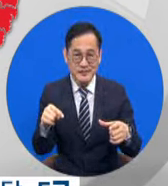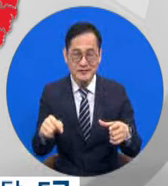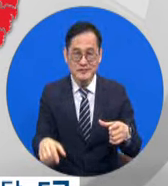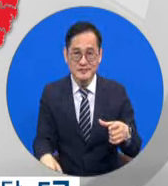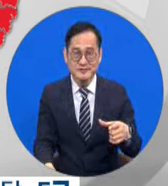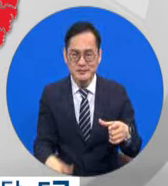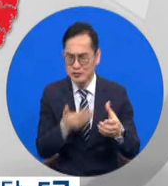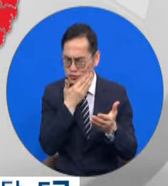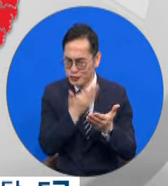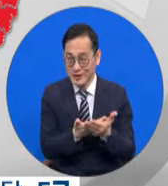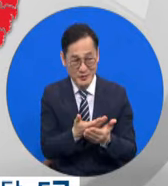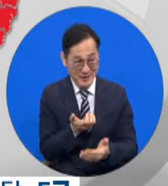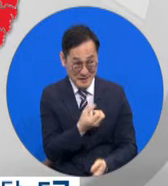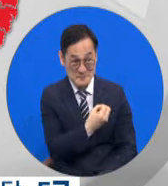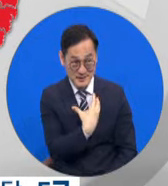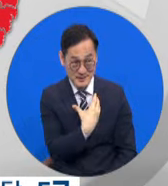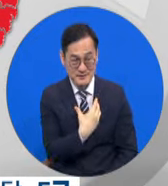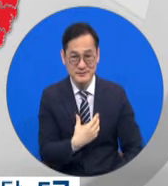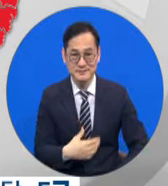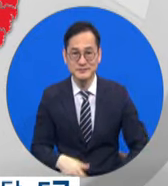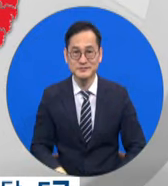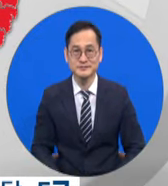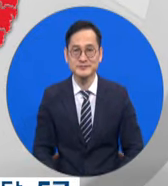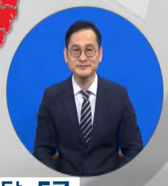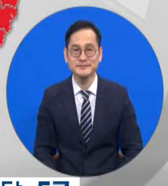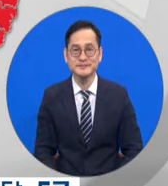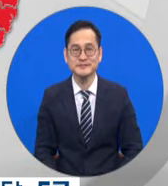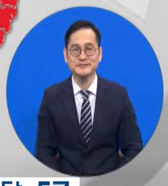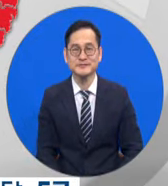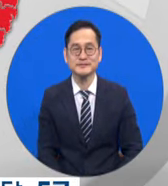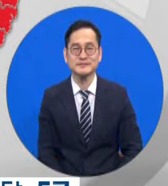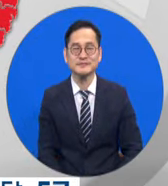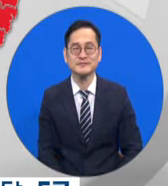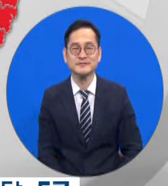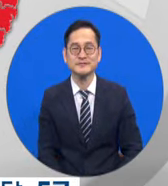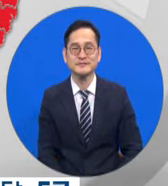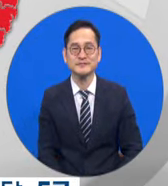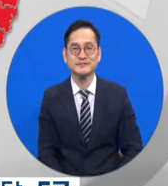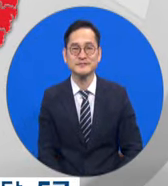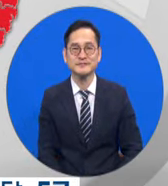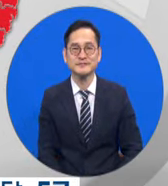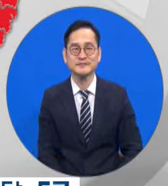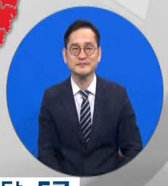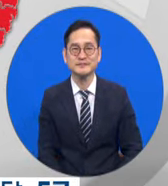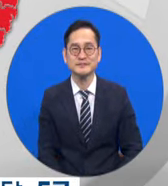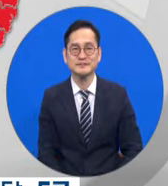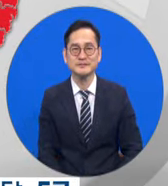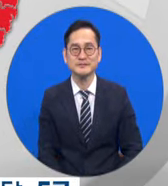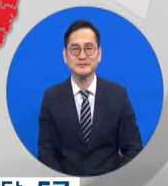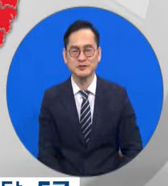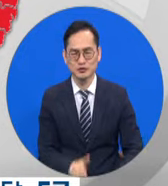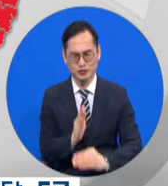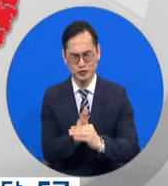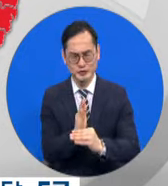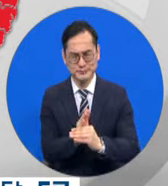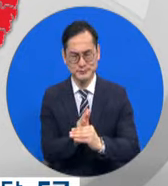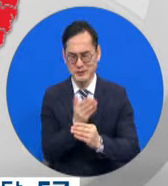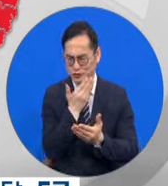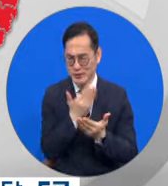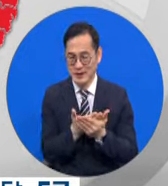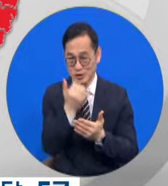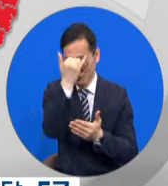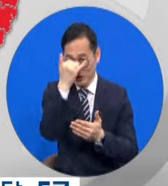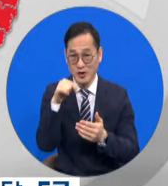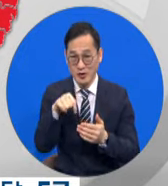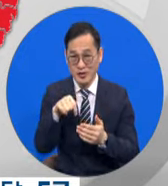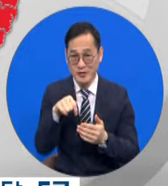이 충청이 대한민국의 중심이다라고 생각한다라는 말을 하셨는데 충청이 어느 정당을 선택하느냐에